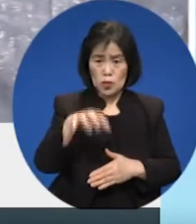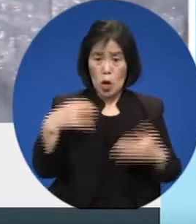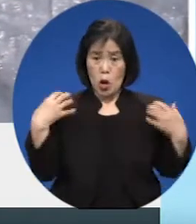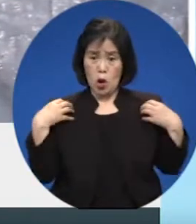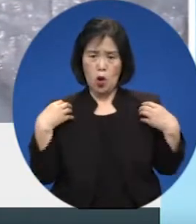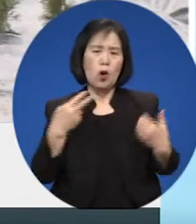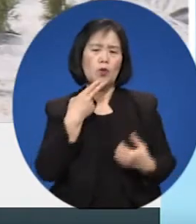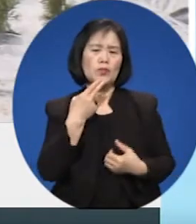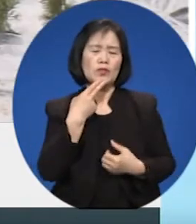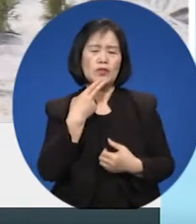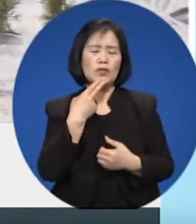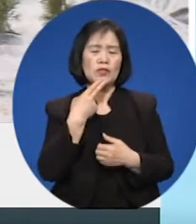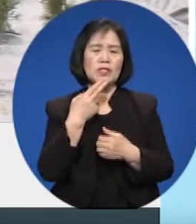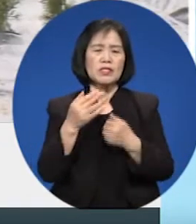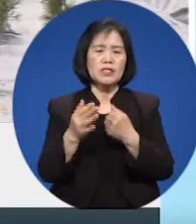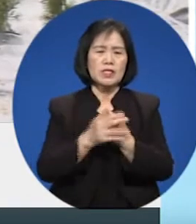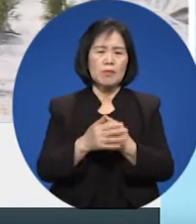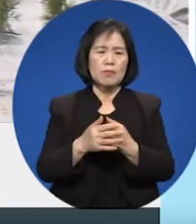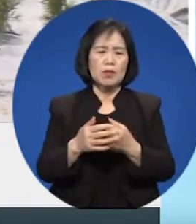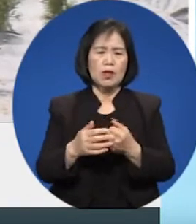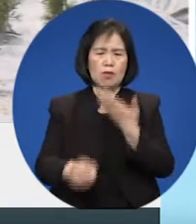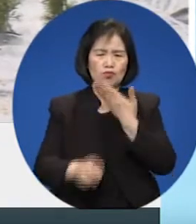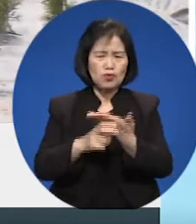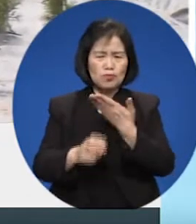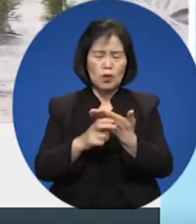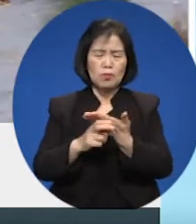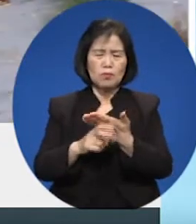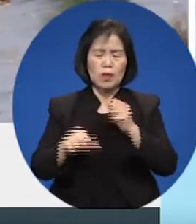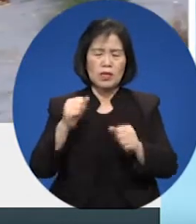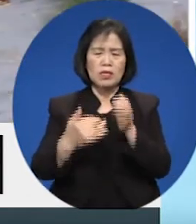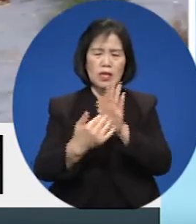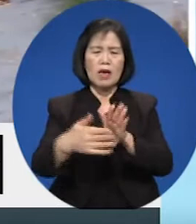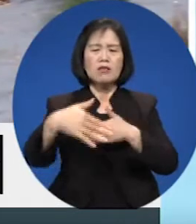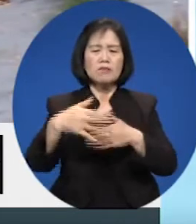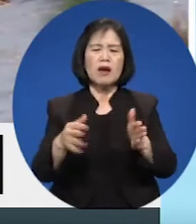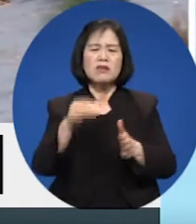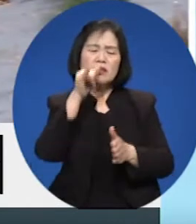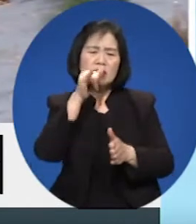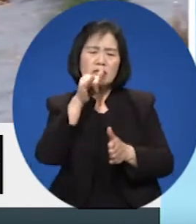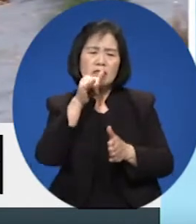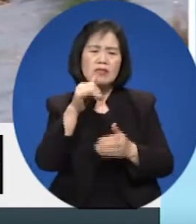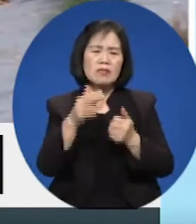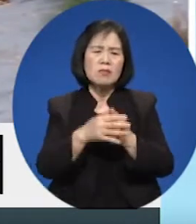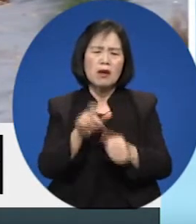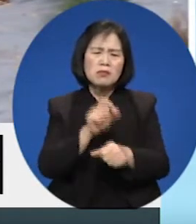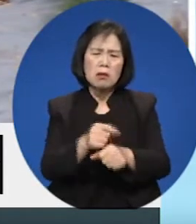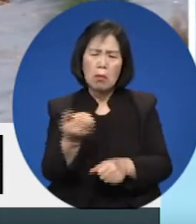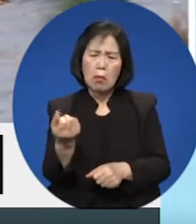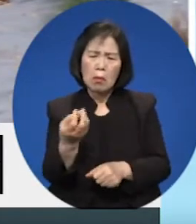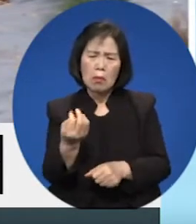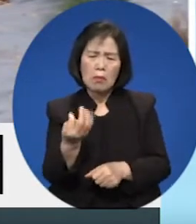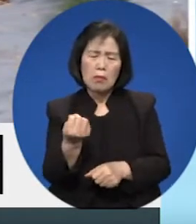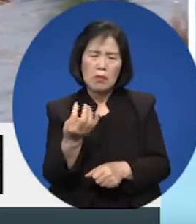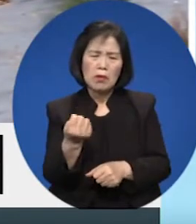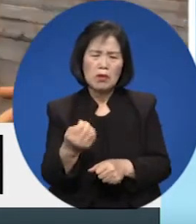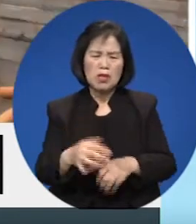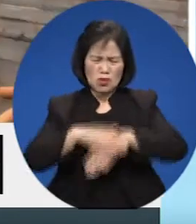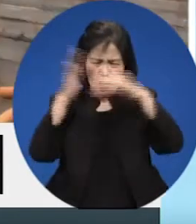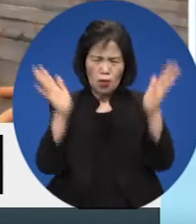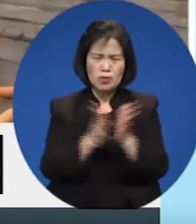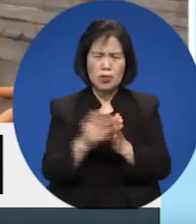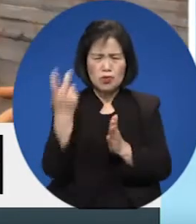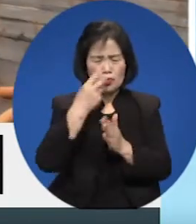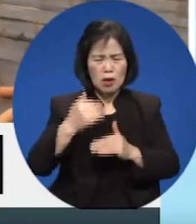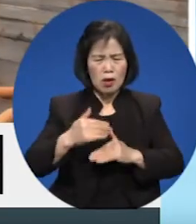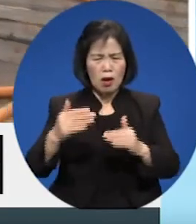상황이다 보니까 뭐 국보 패기 대응 바 일하고 있다고 하지만 기껏 몇 십 명이 서 이런 정책 도를 대상으로 해가지고 그런 조사를 진행할